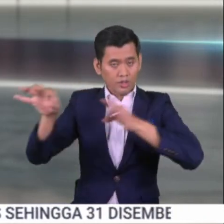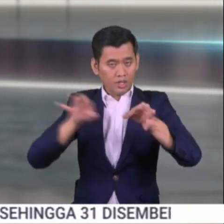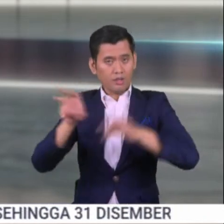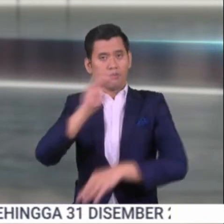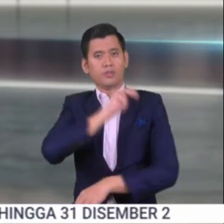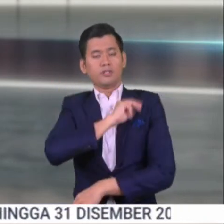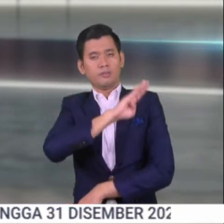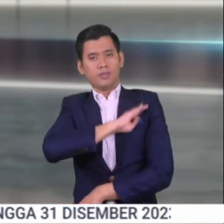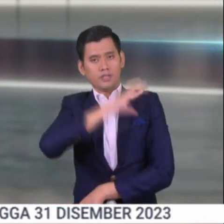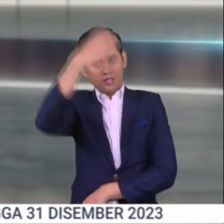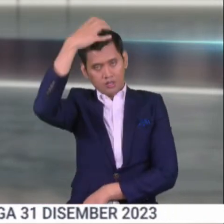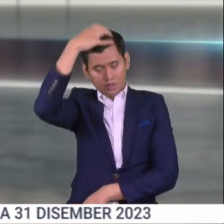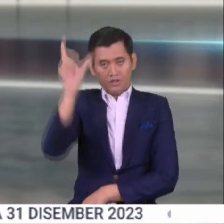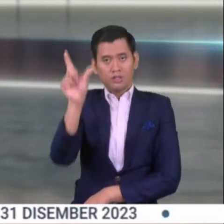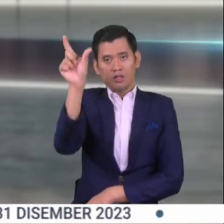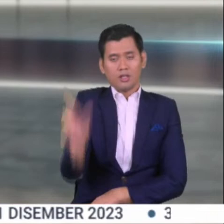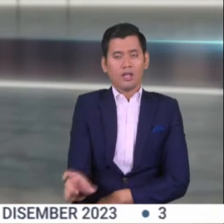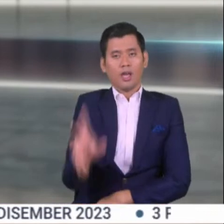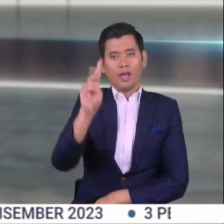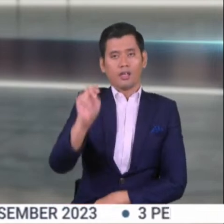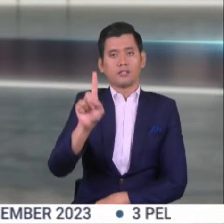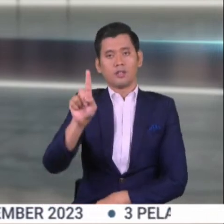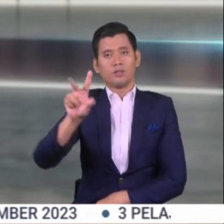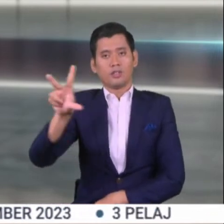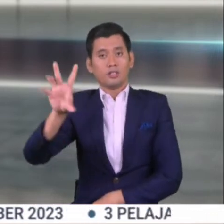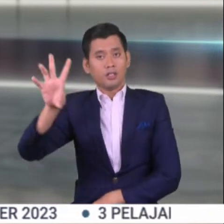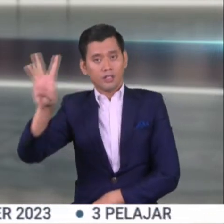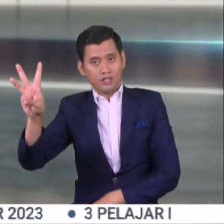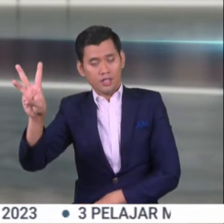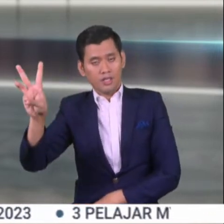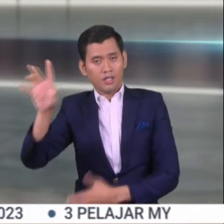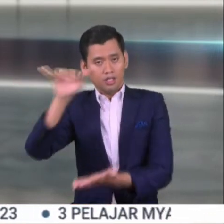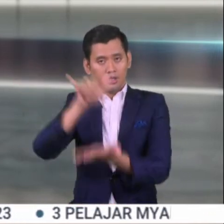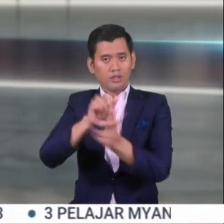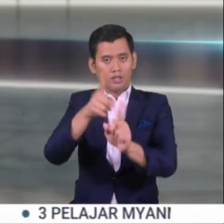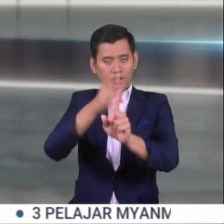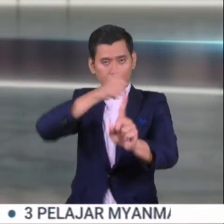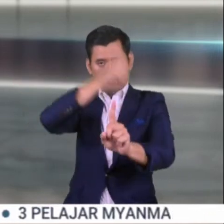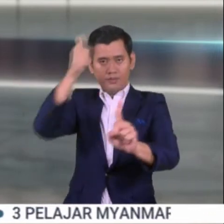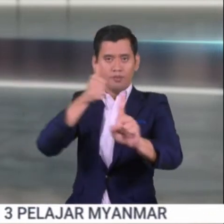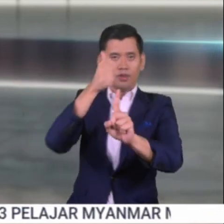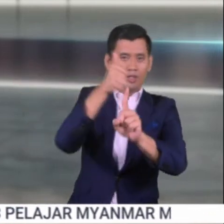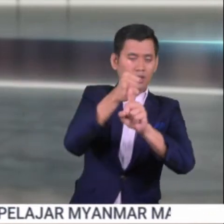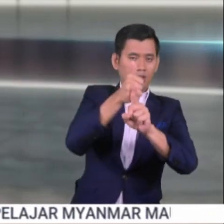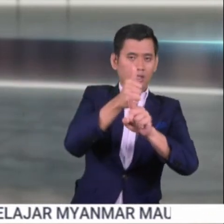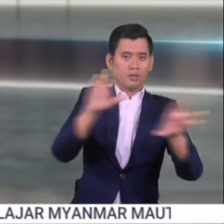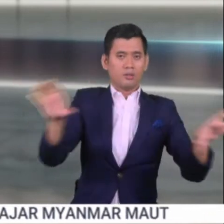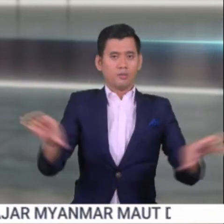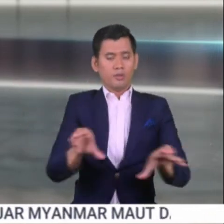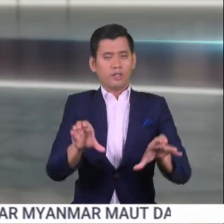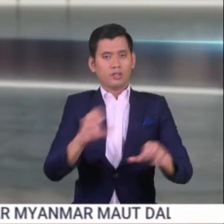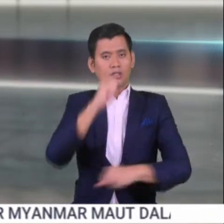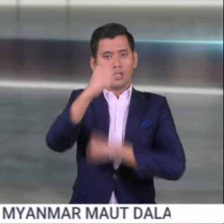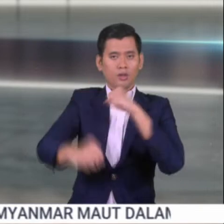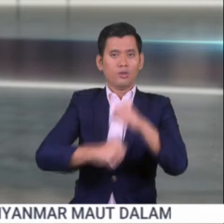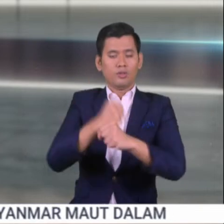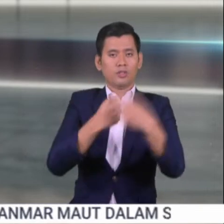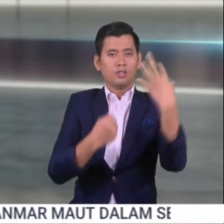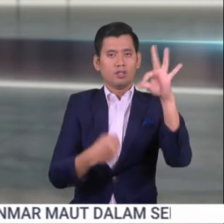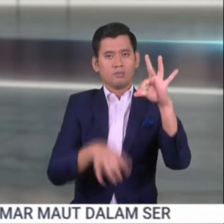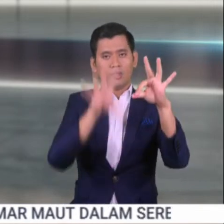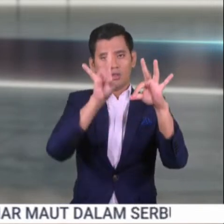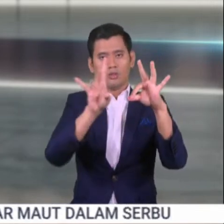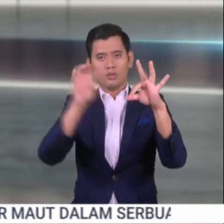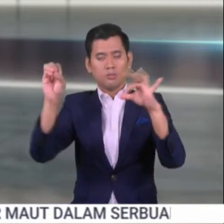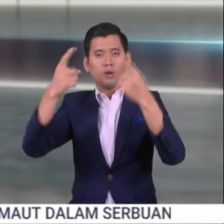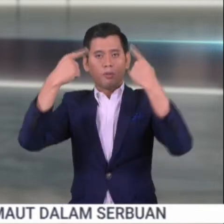calon PHN16 Sungai Tua. Formula itu mengambil aspirasi penyatuan yang terzahir pada era 70-an yang terbukti